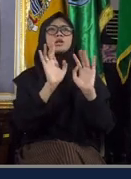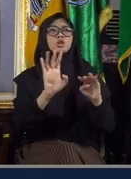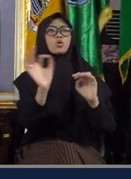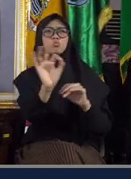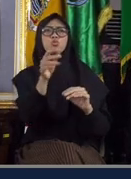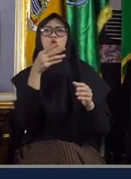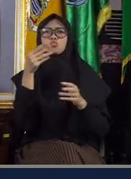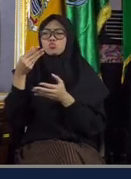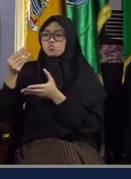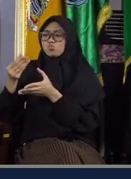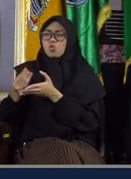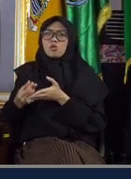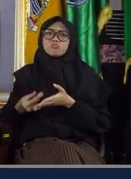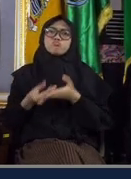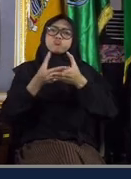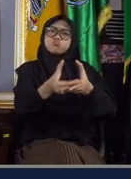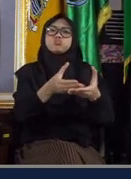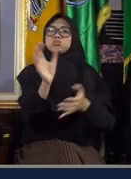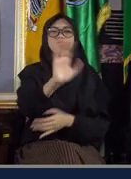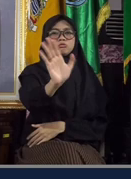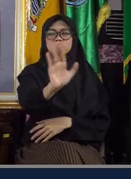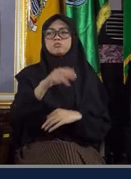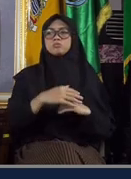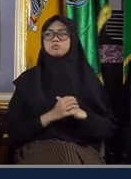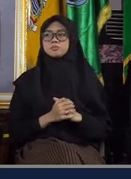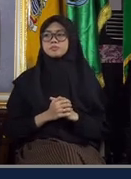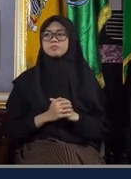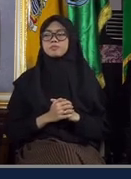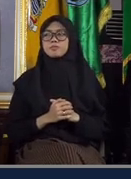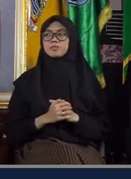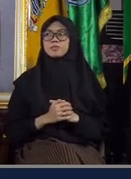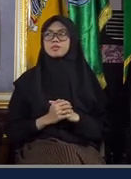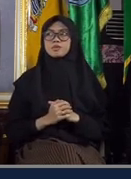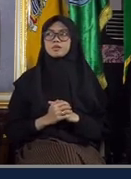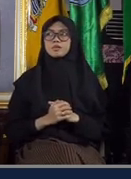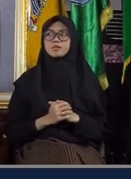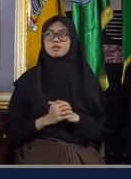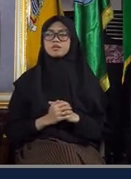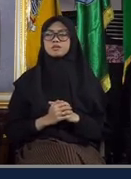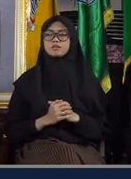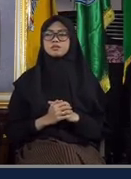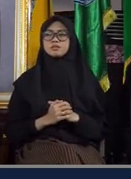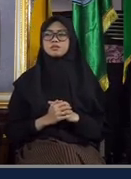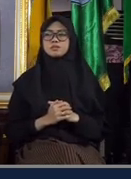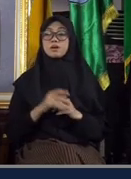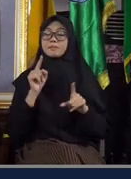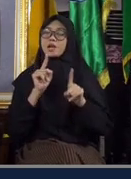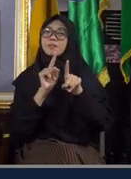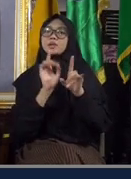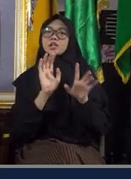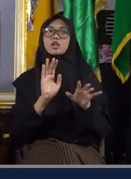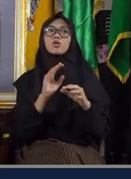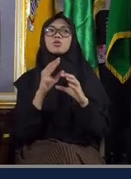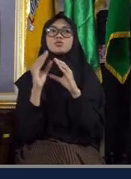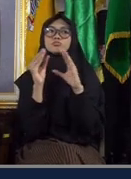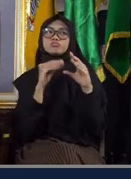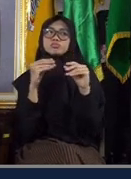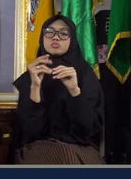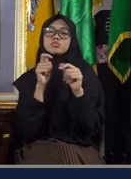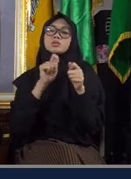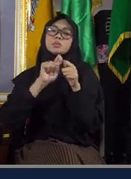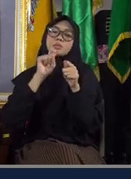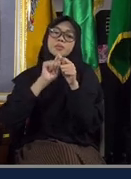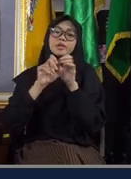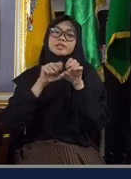Agung 1 Kecamatan satu Desa pengadilan kita ngomong dulu nanti lagi Reason dampingi baik mendampingi saja mereview sistemnya